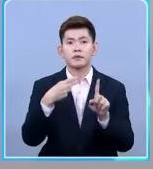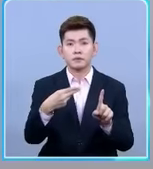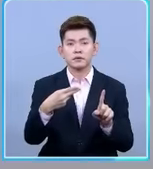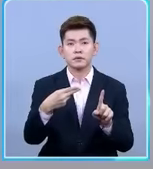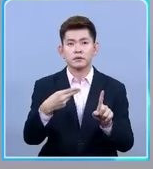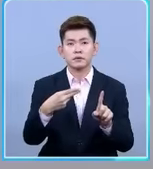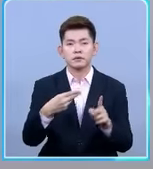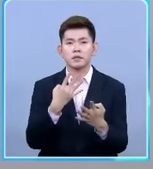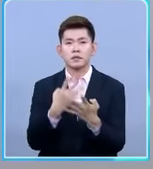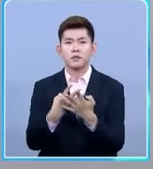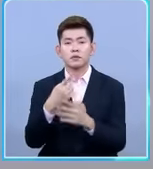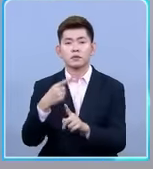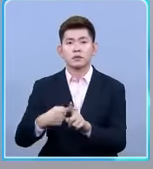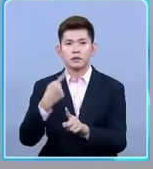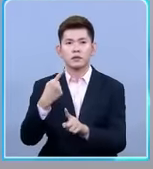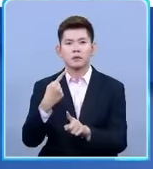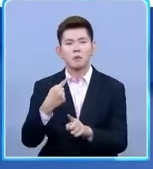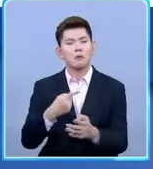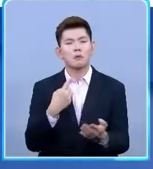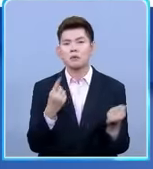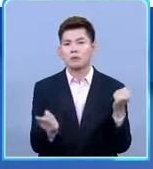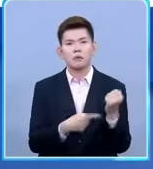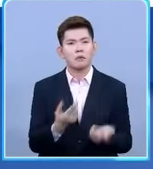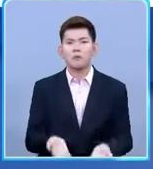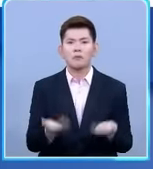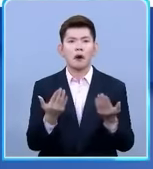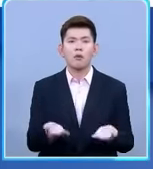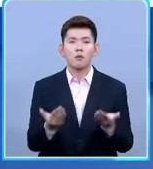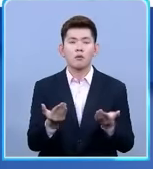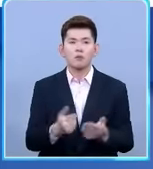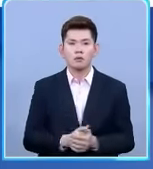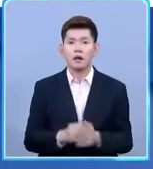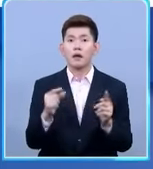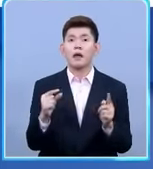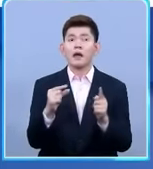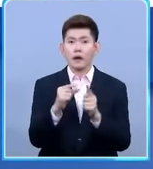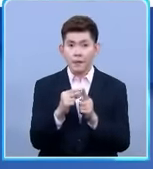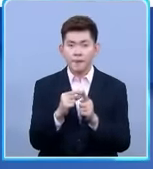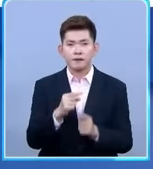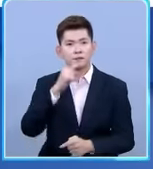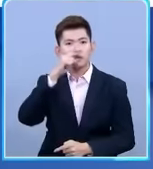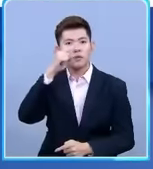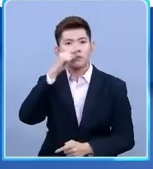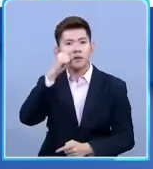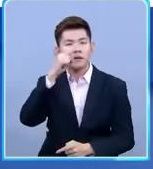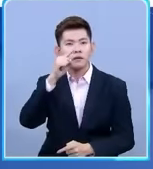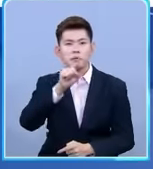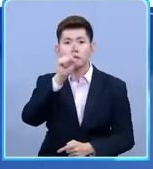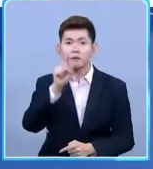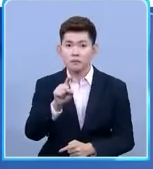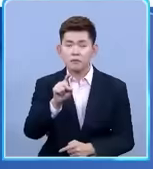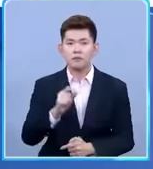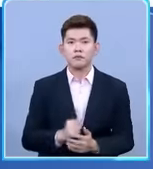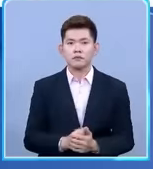ำคุก1เดือนนะฮะซึ่งก็น้อยมากถ้อยคำที่หมิ่นนมาศดูหมิ่นซึ่งหน้าหรือไม่เนี่ย